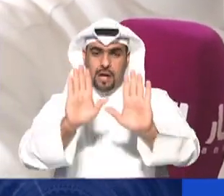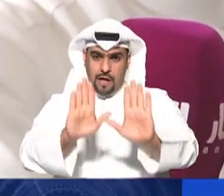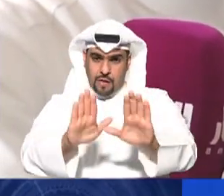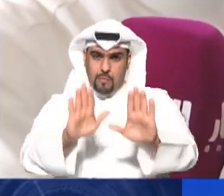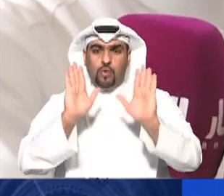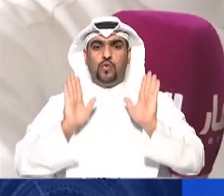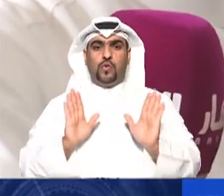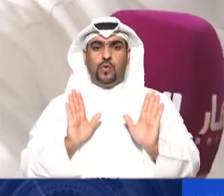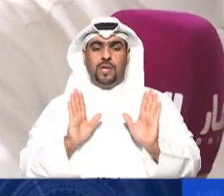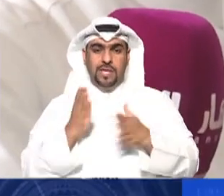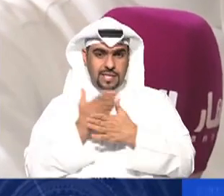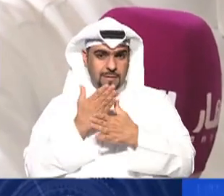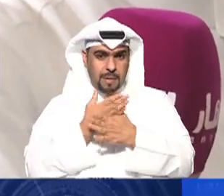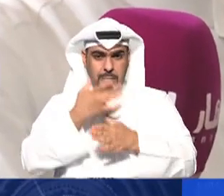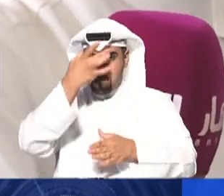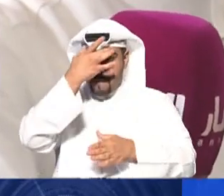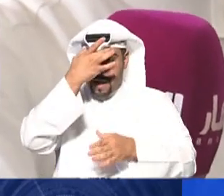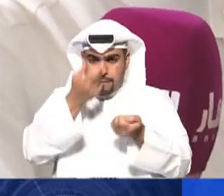ولا تتفشى